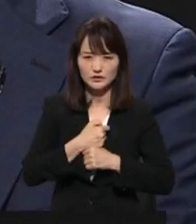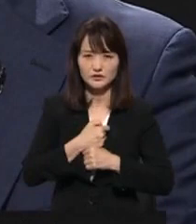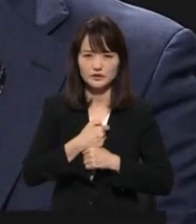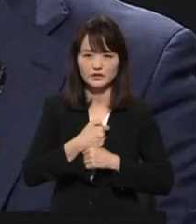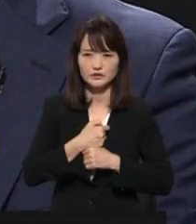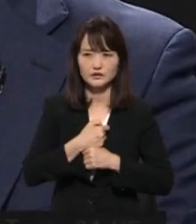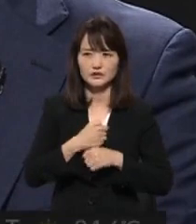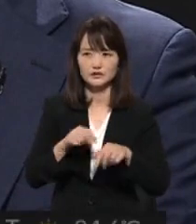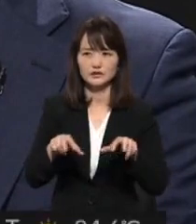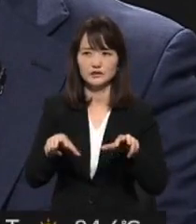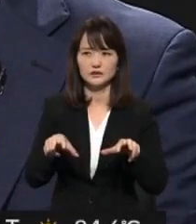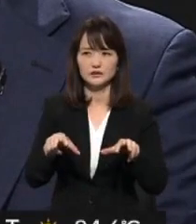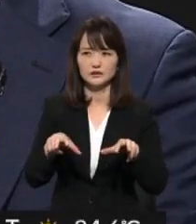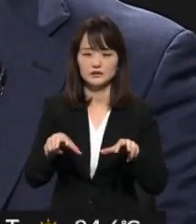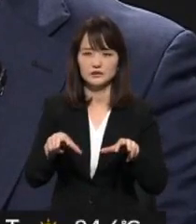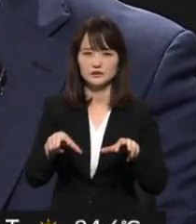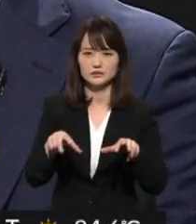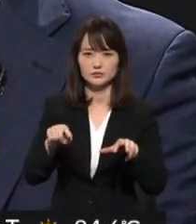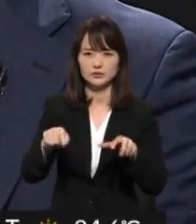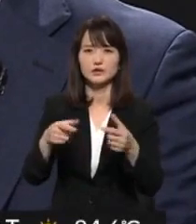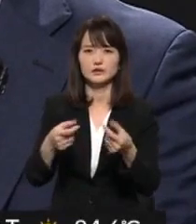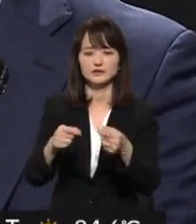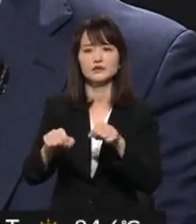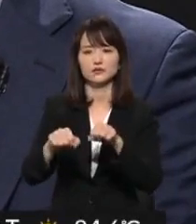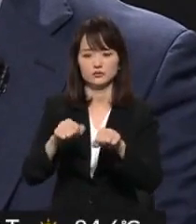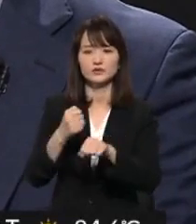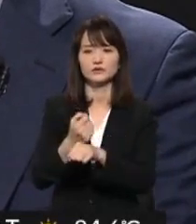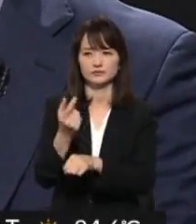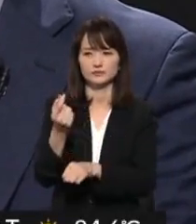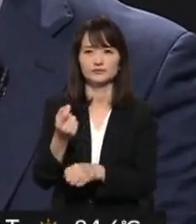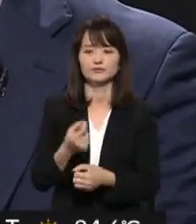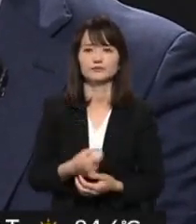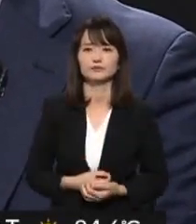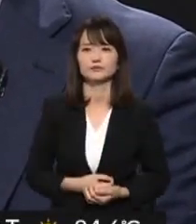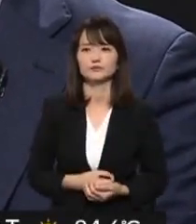지금 현재 이렇게 하고 있지 않나 그렇게 생각합니다